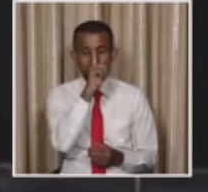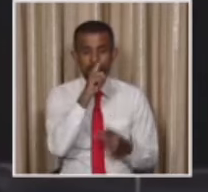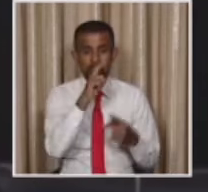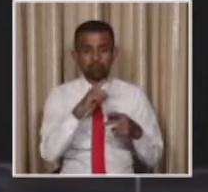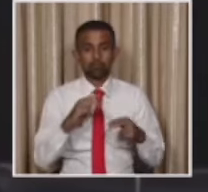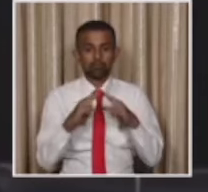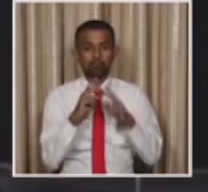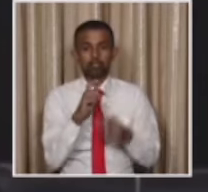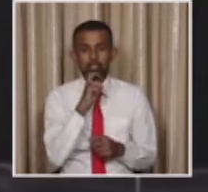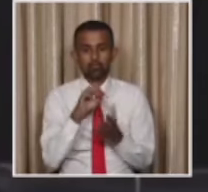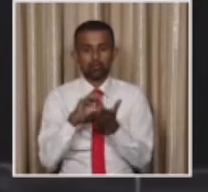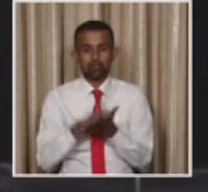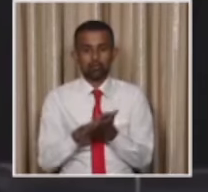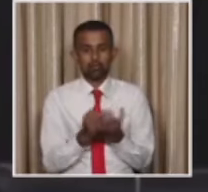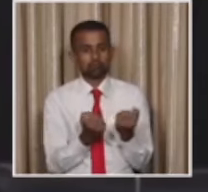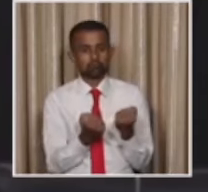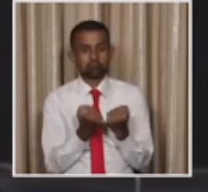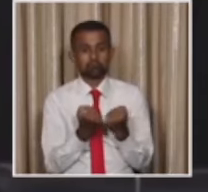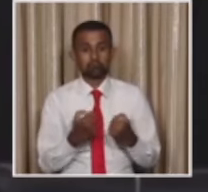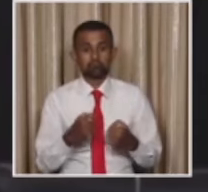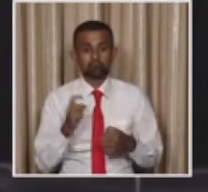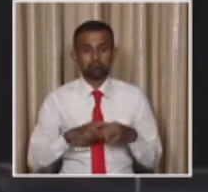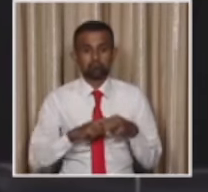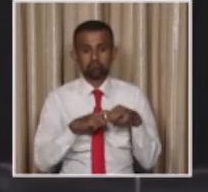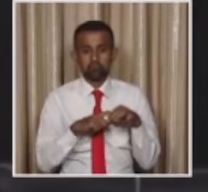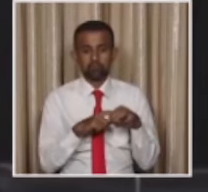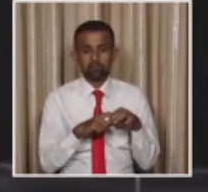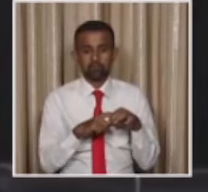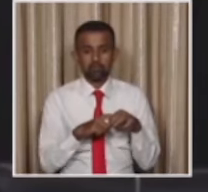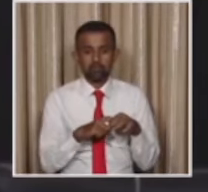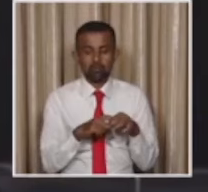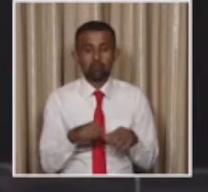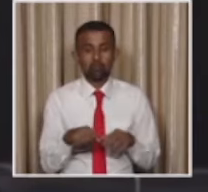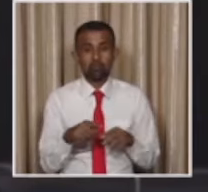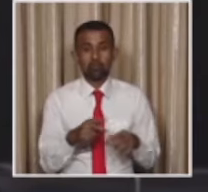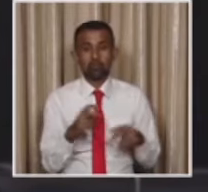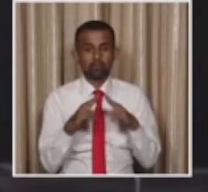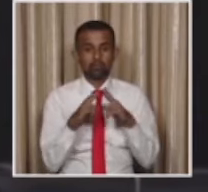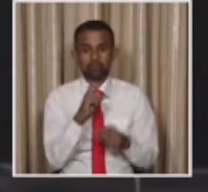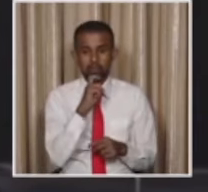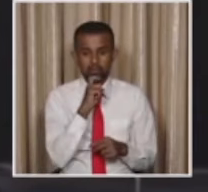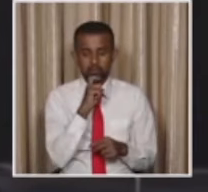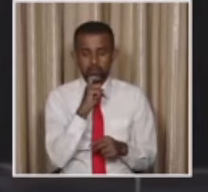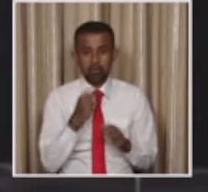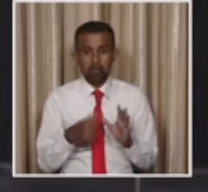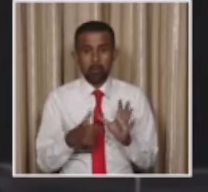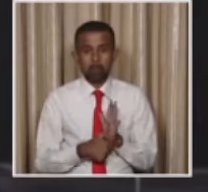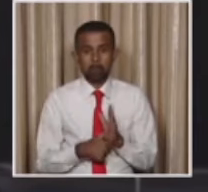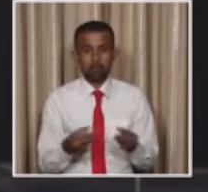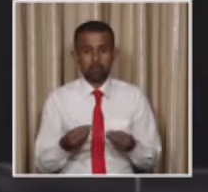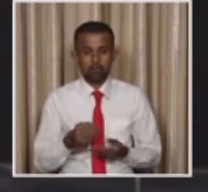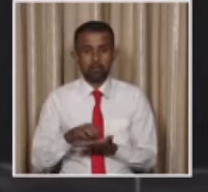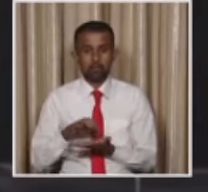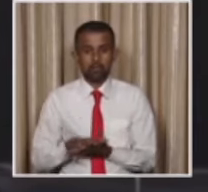තමයි ශ්‍රේෂ්ඨාධිකරණ තීරණයට අභියෝග කරපු පන්දුව. දැන් මෙහෙම ශ්‍රේෂ්ඨාධිකරණෙන් පනත් කෙටුම්පත් ගැන එන